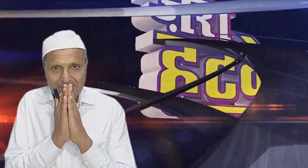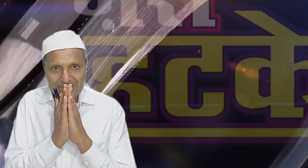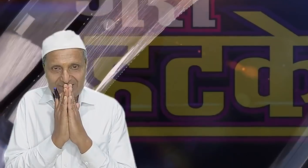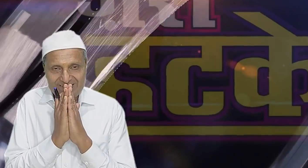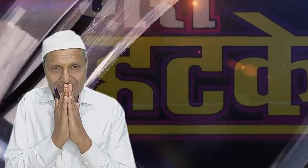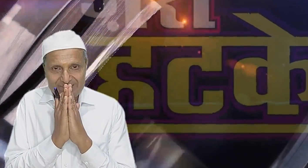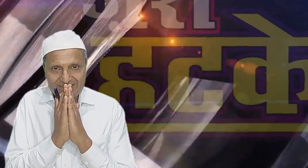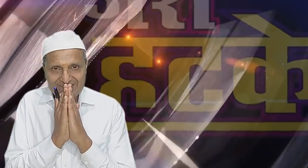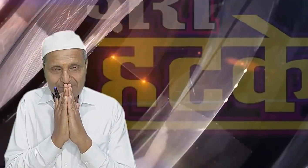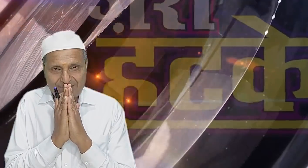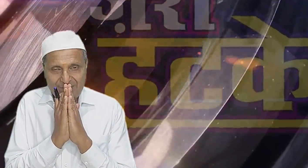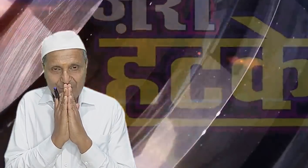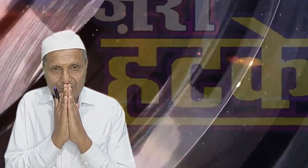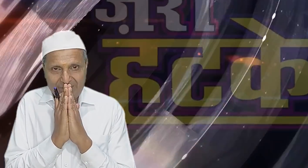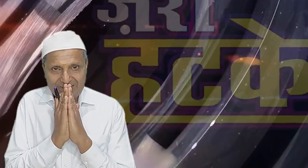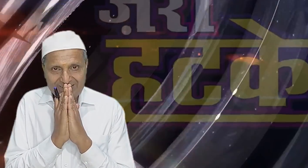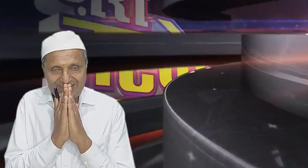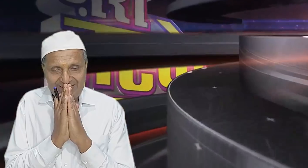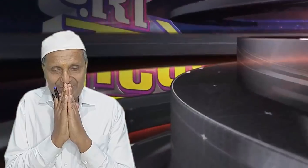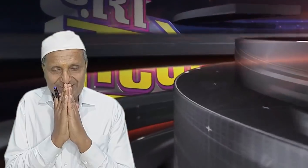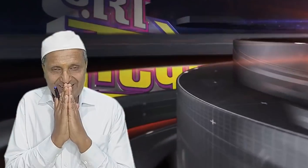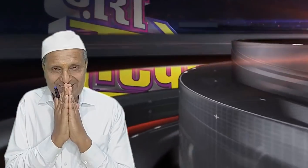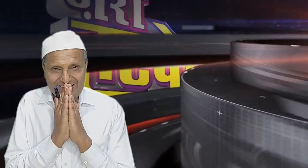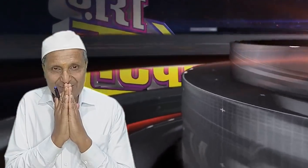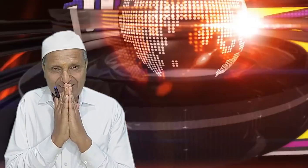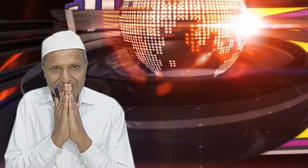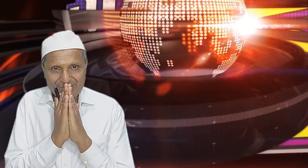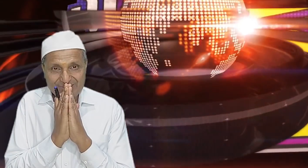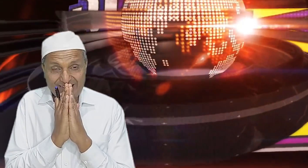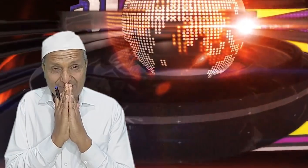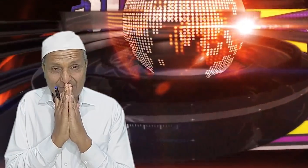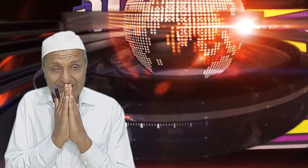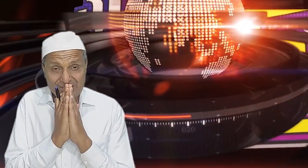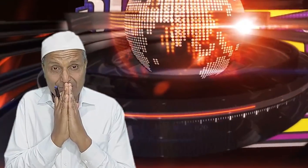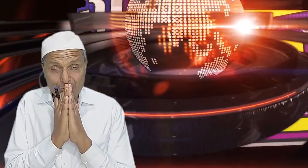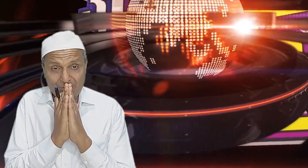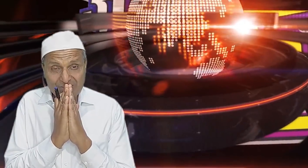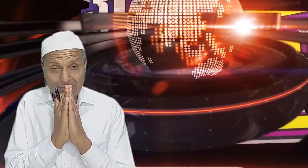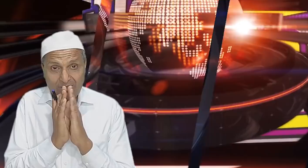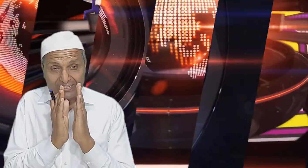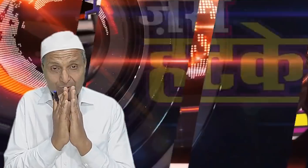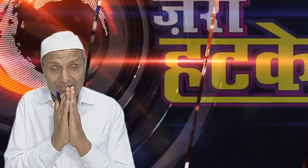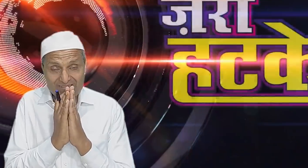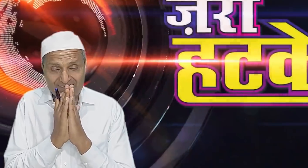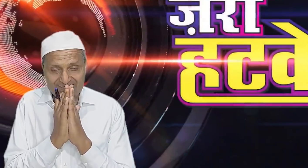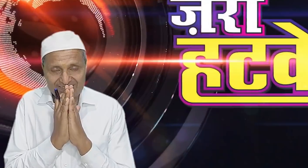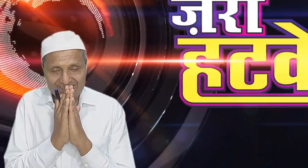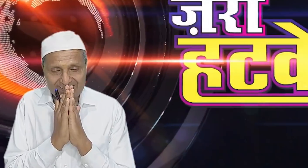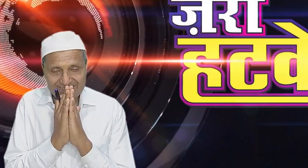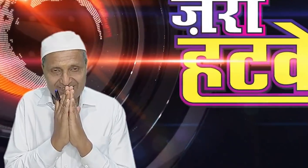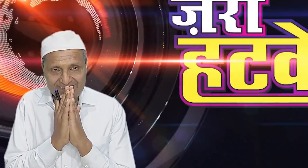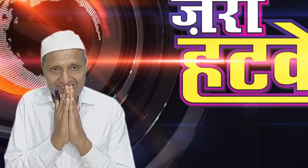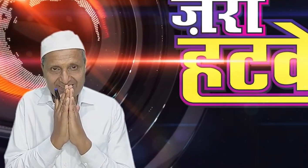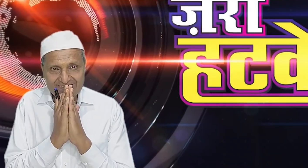सोशल मीडिया पर जैन समाज के सबसे लोकप्रिय जैन न्यूज चैनल चैनल महालक्ष्मी की ओर से आपके पास बुधवार शाम को लाए हैं कुछ खास।